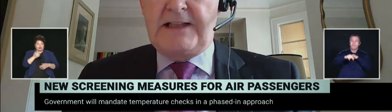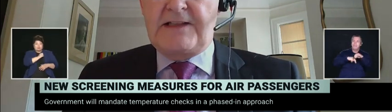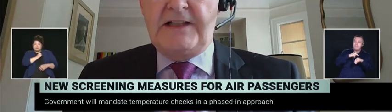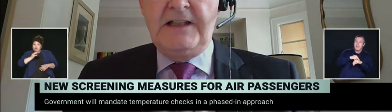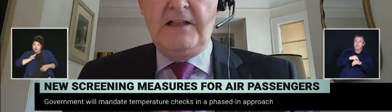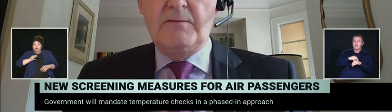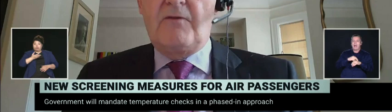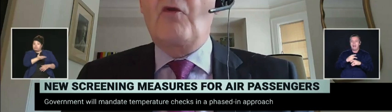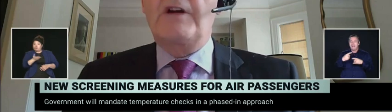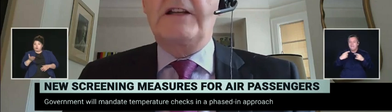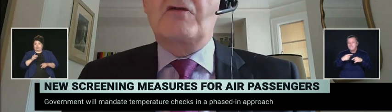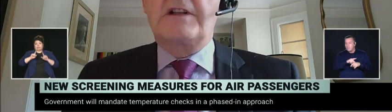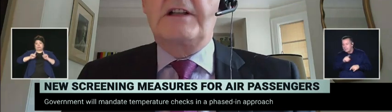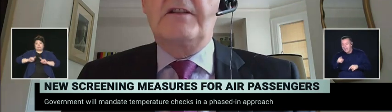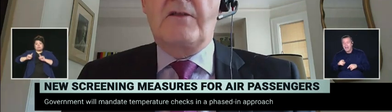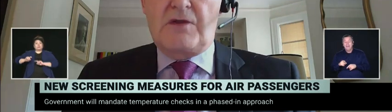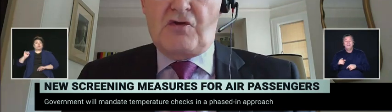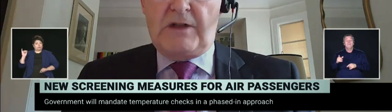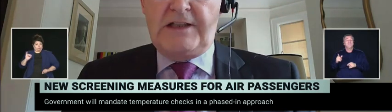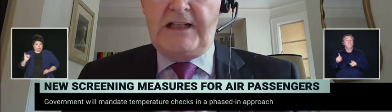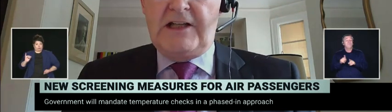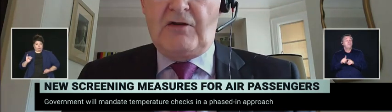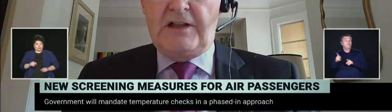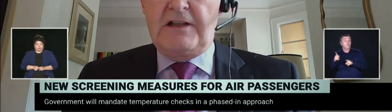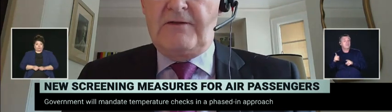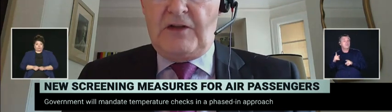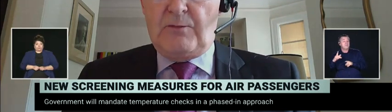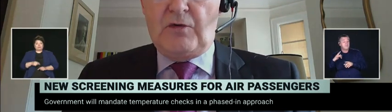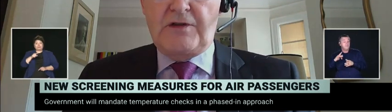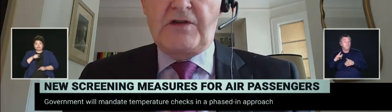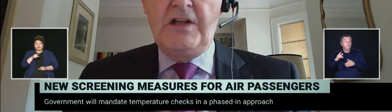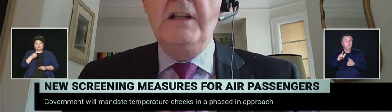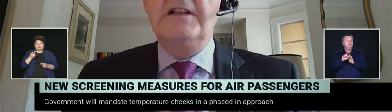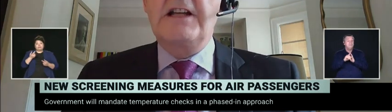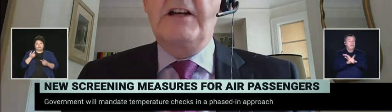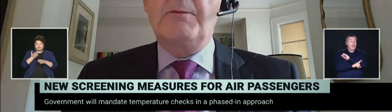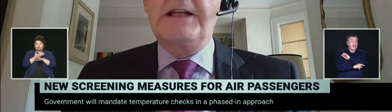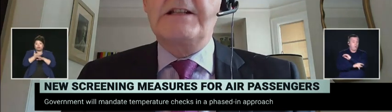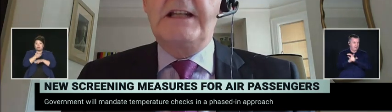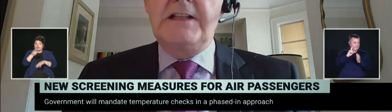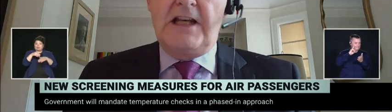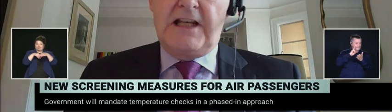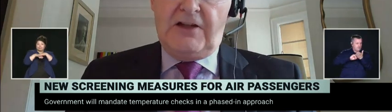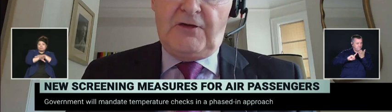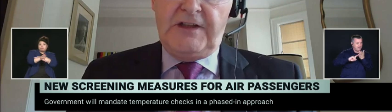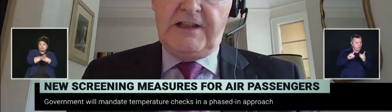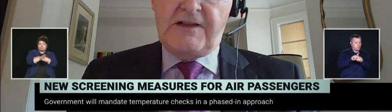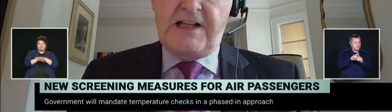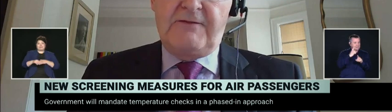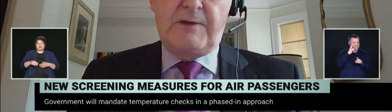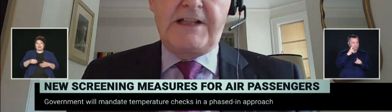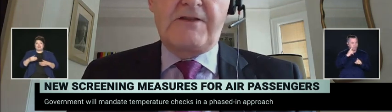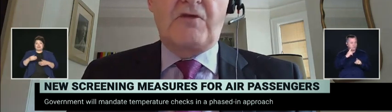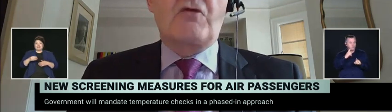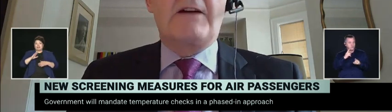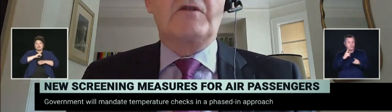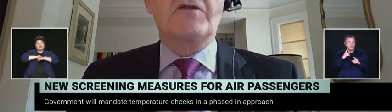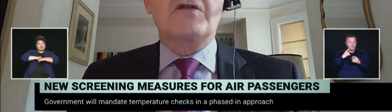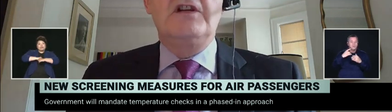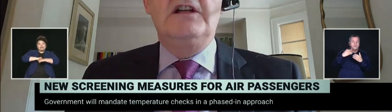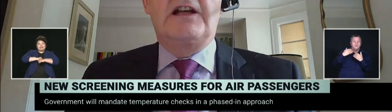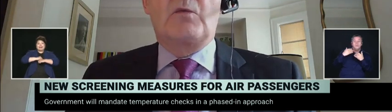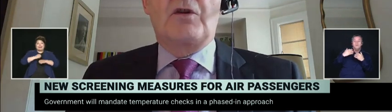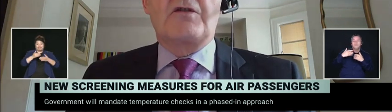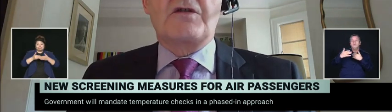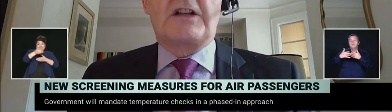by CATSA before entering the restricted area of airports to help maintain a healthy and safe place for